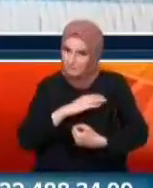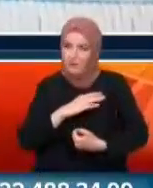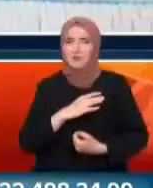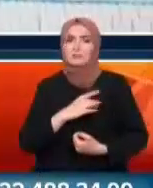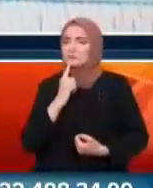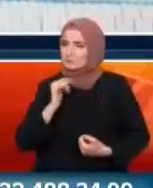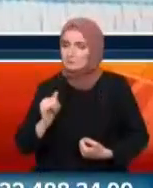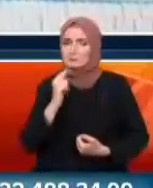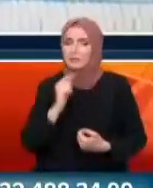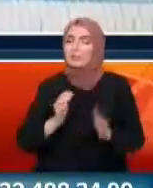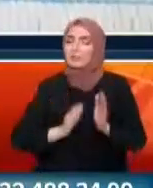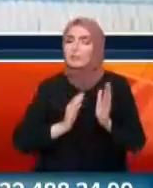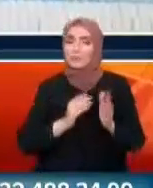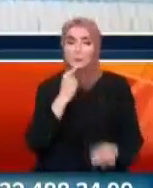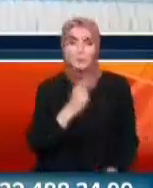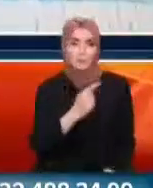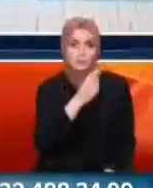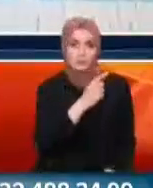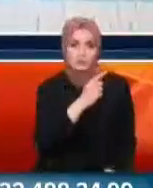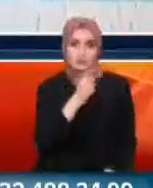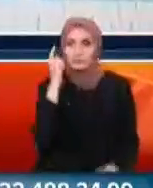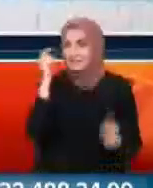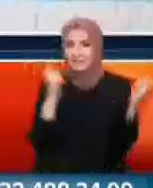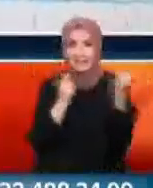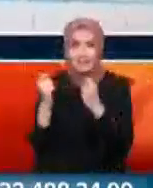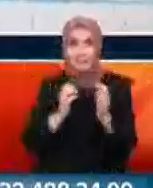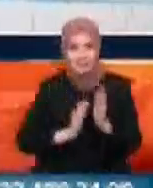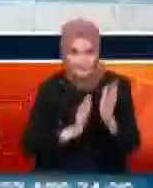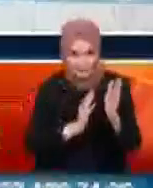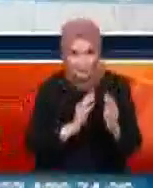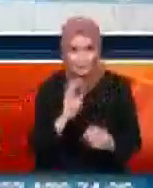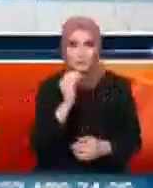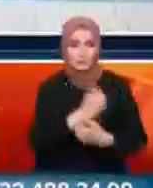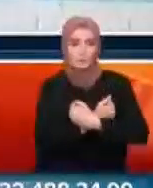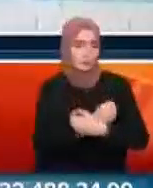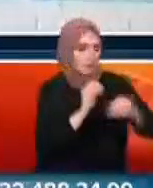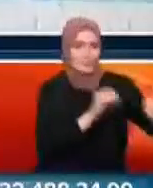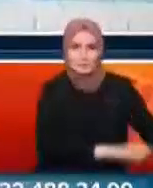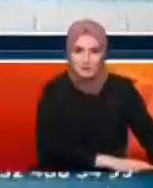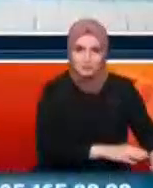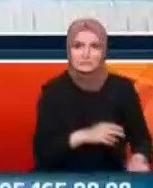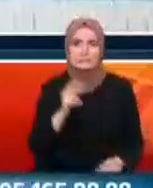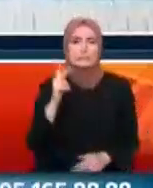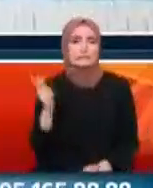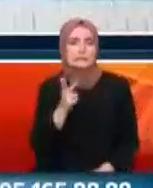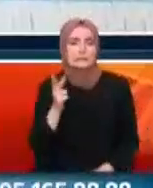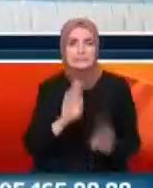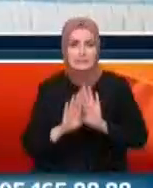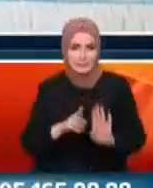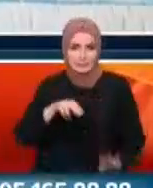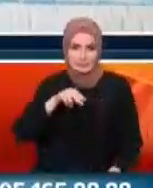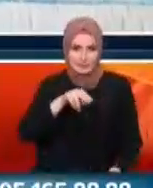etmesi üzerine kadın kucağındaki çocuğu yere bıraktı ve hızla kapıya doğru koşmaya başladı. Zorla kapıyı açtı ve